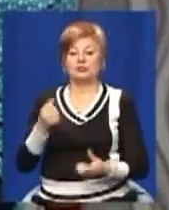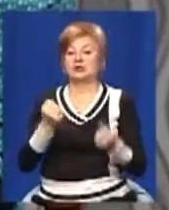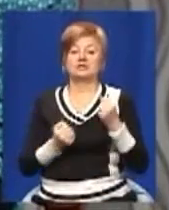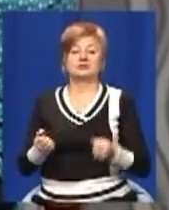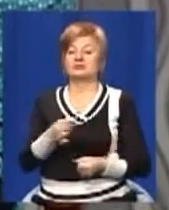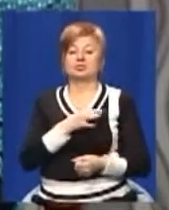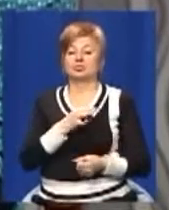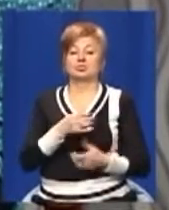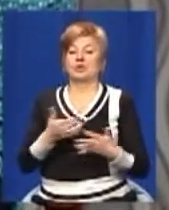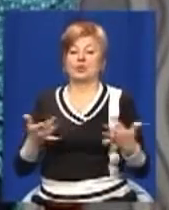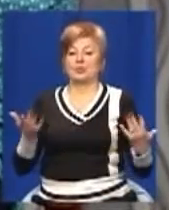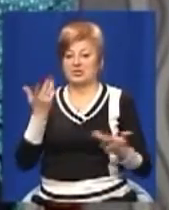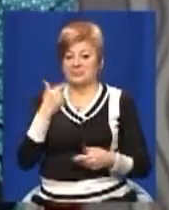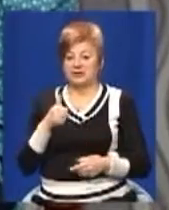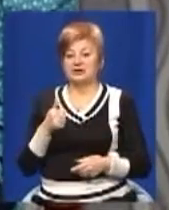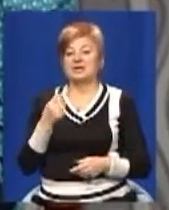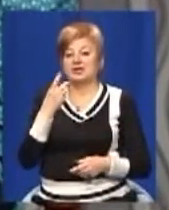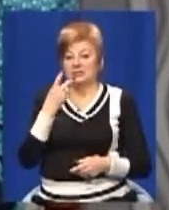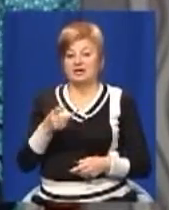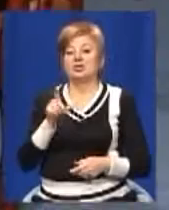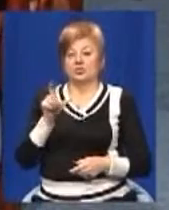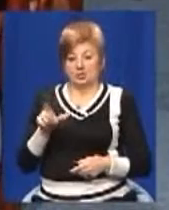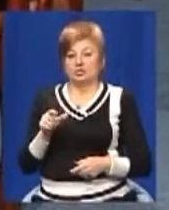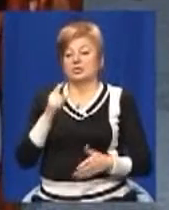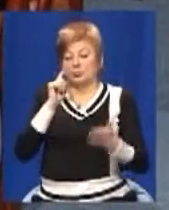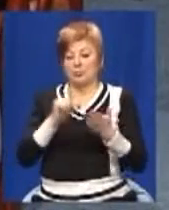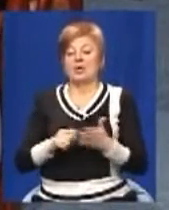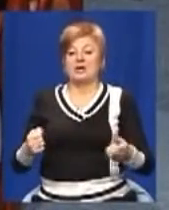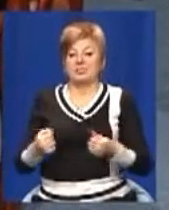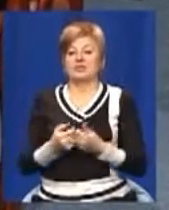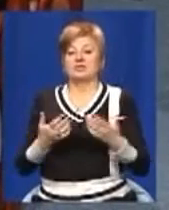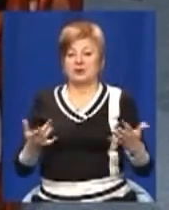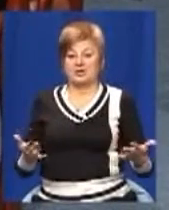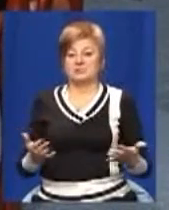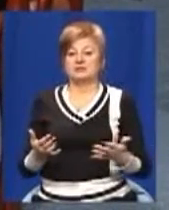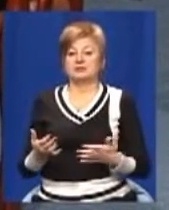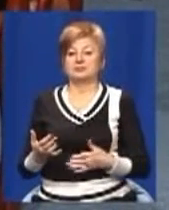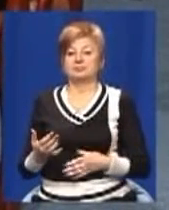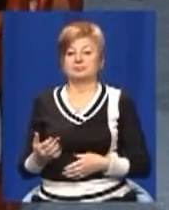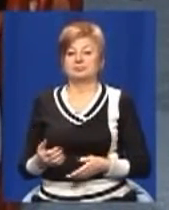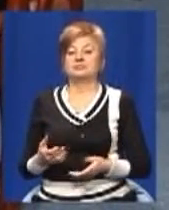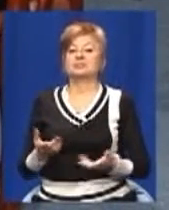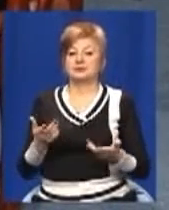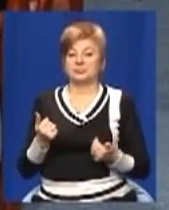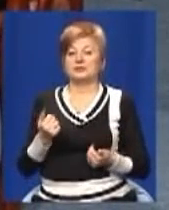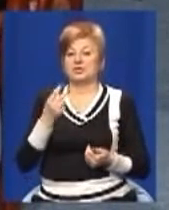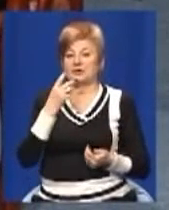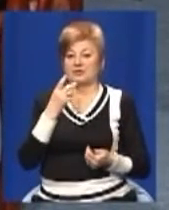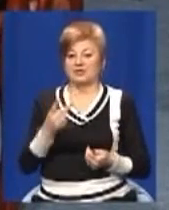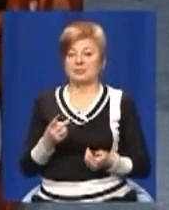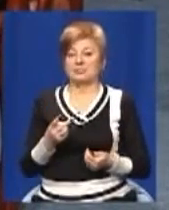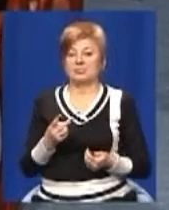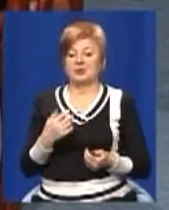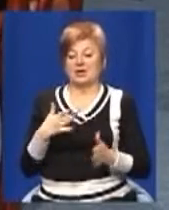на який? На червоний колір. Бачив ти, коли люди так потрапляли в аварію? І що? Дуже так, недобре. Так, у